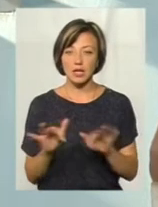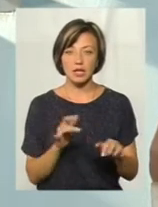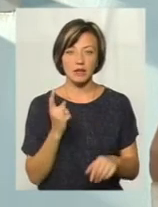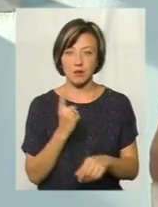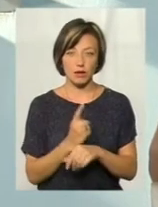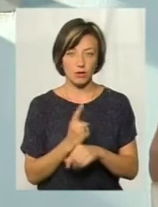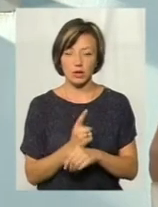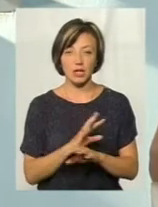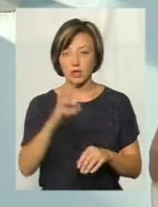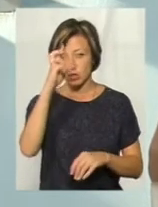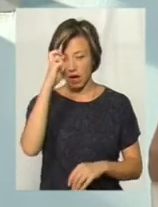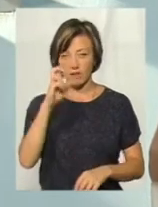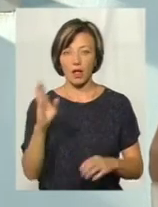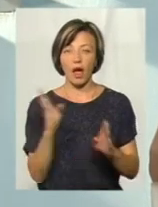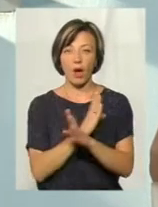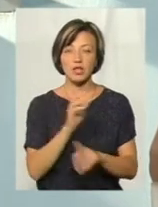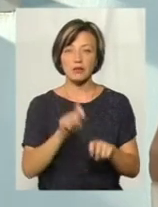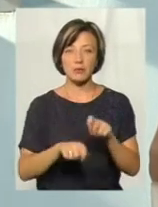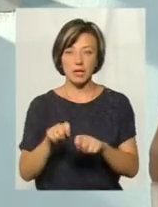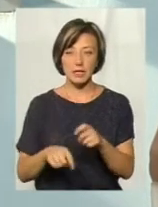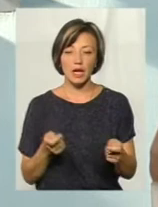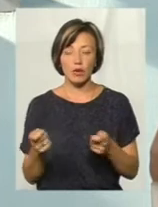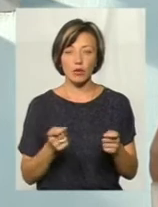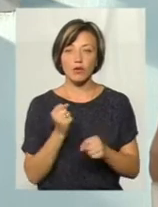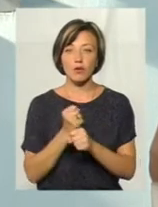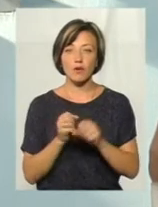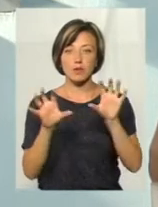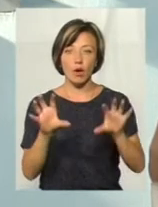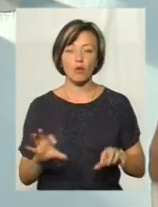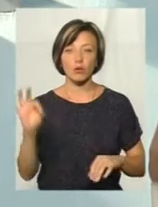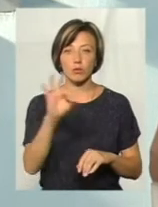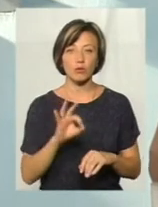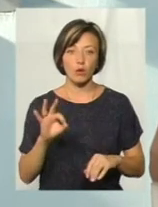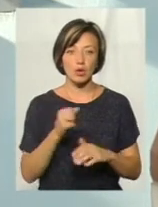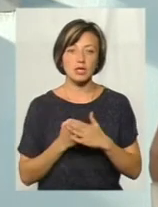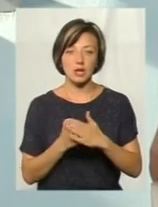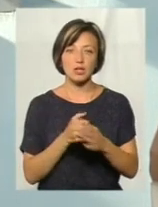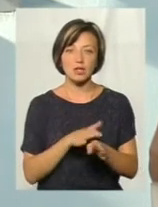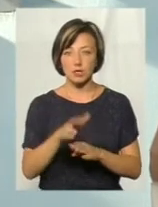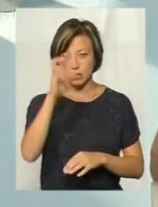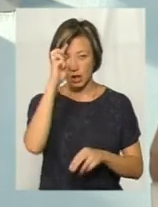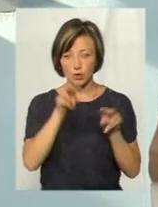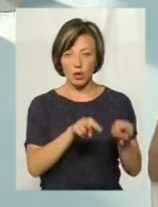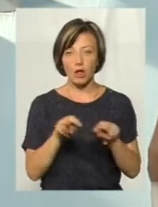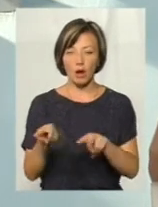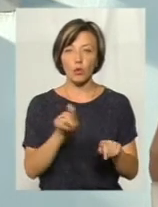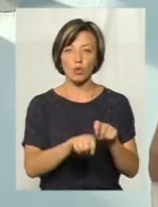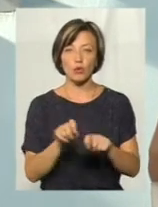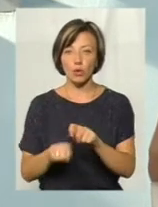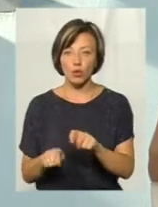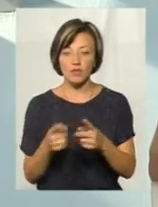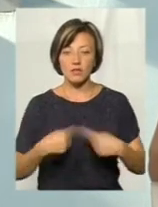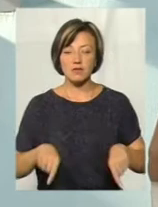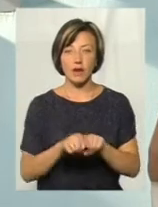діє. Державна екологічна інспекція керується у роботі законом про засади здійснення державного нагляду контролю у